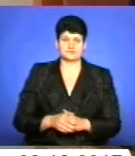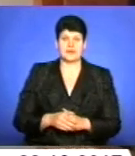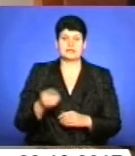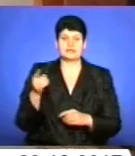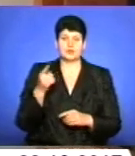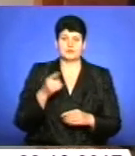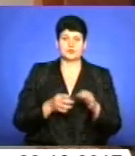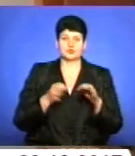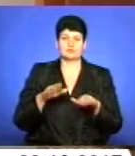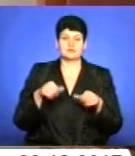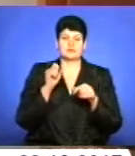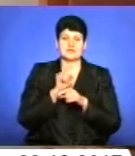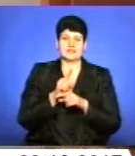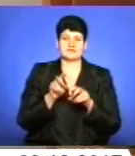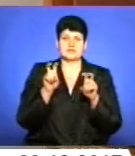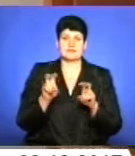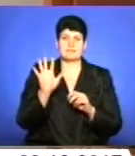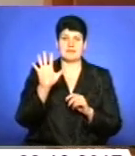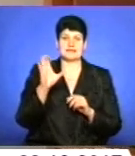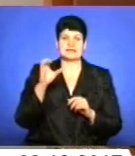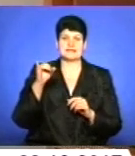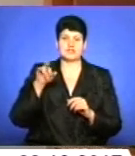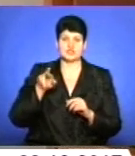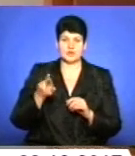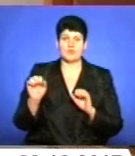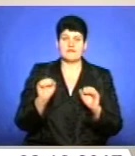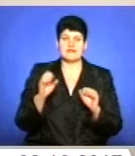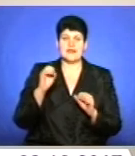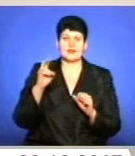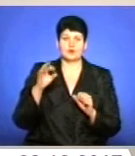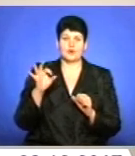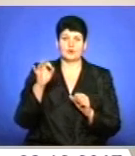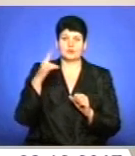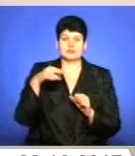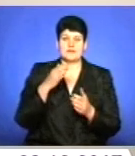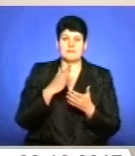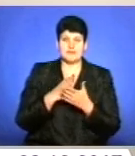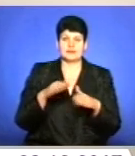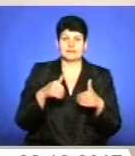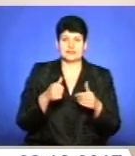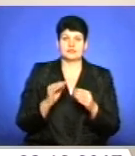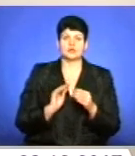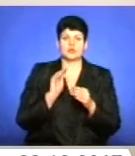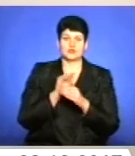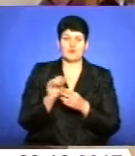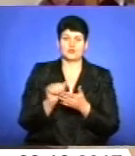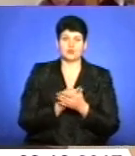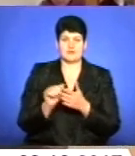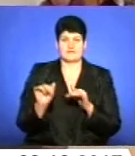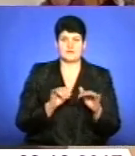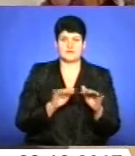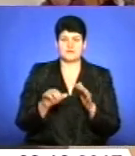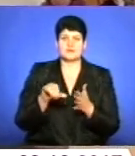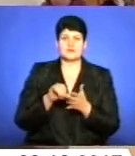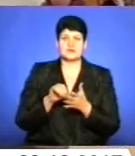суд призначив засідання на 5 січня, оскільки управління екології облдержадміністрації має надати додаткові документи у справі.